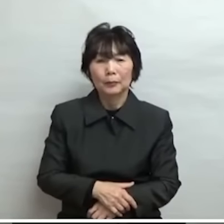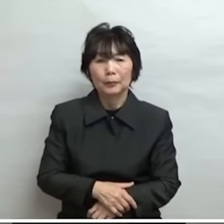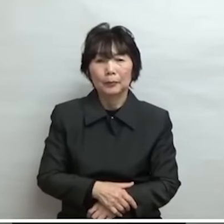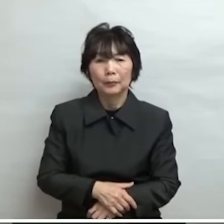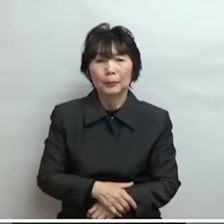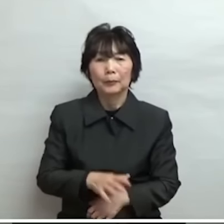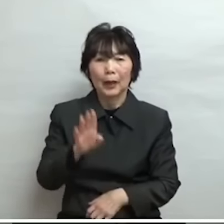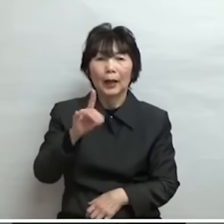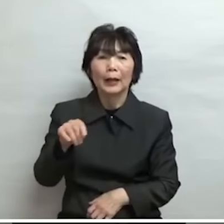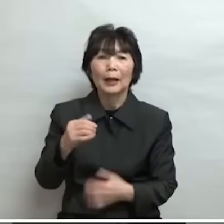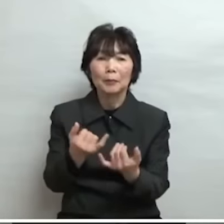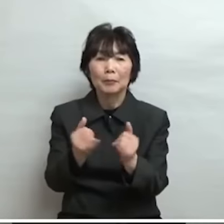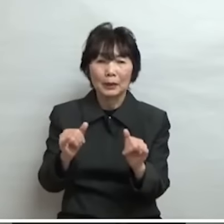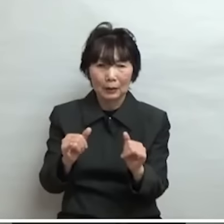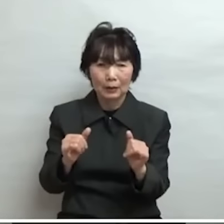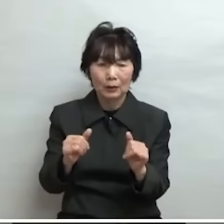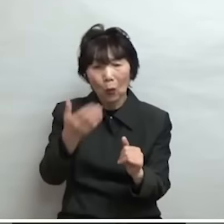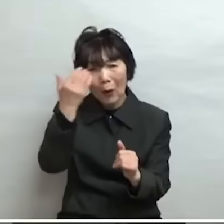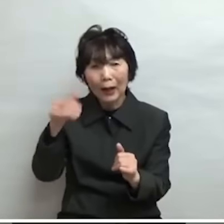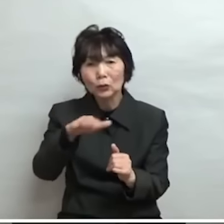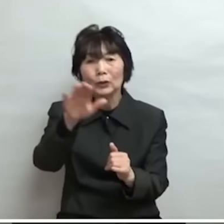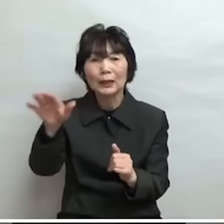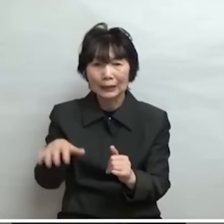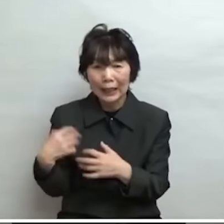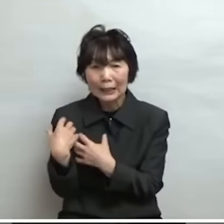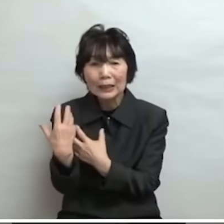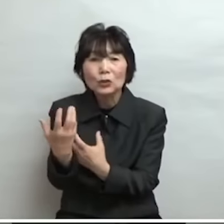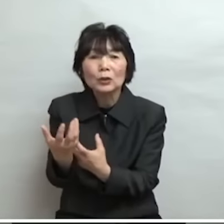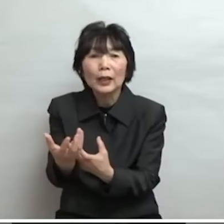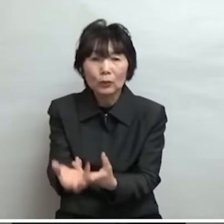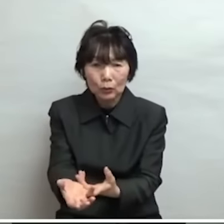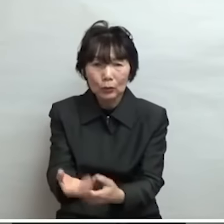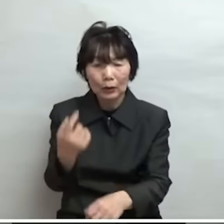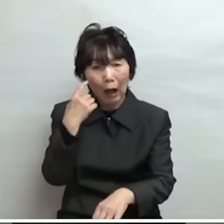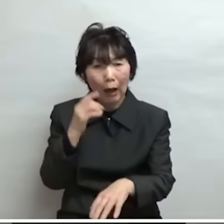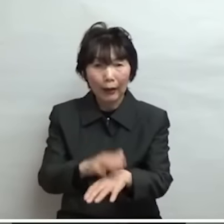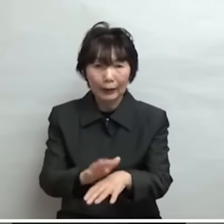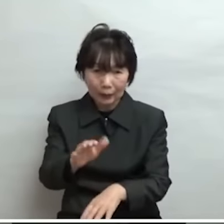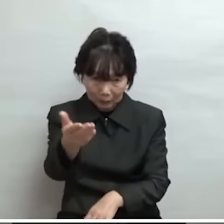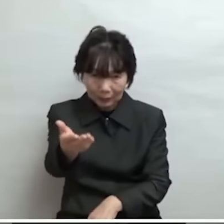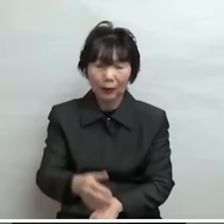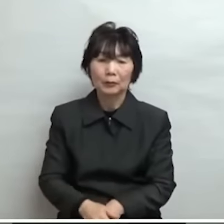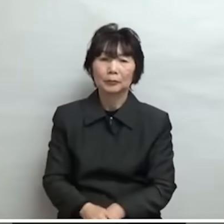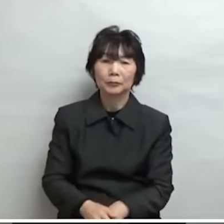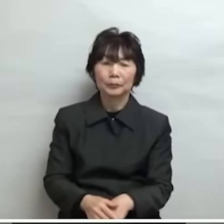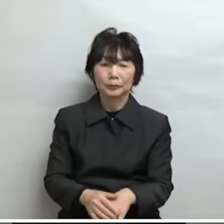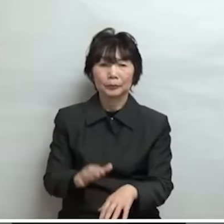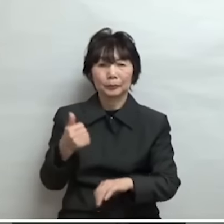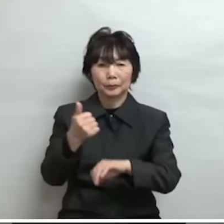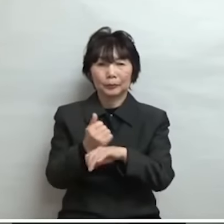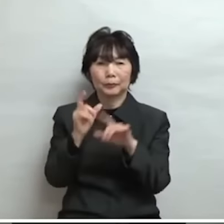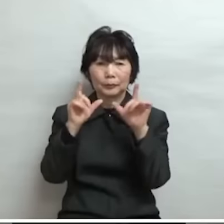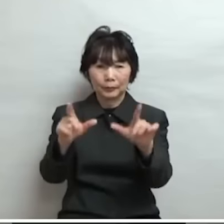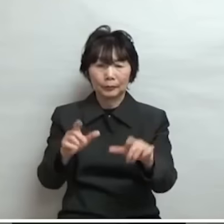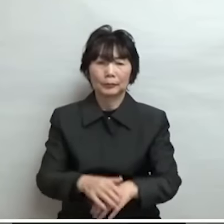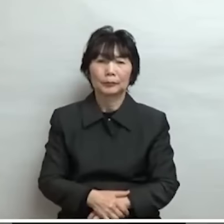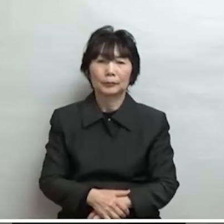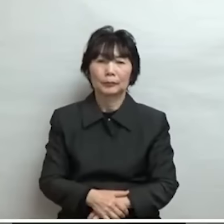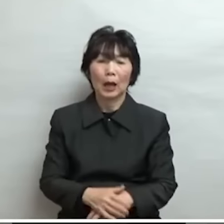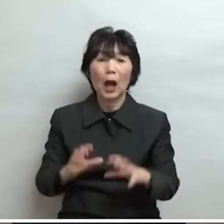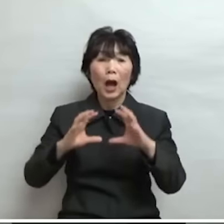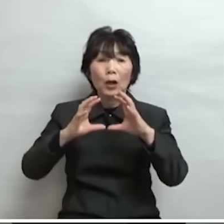う県民に若い世代に引き継いでいく何か考えっていうのはありますか。 それはまあ、